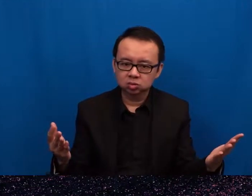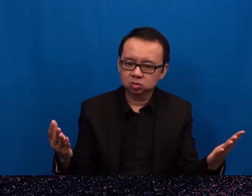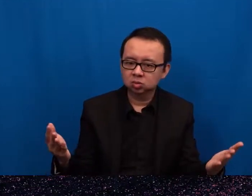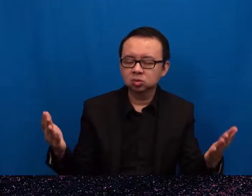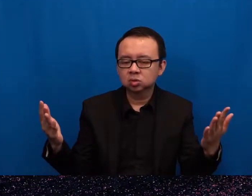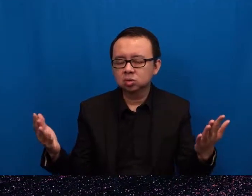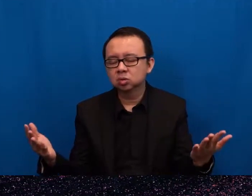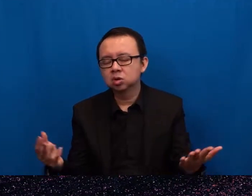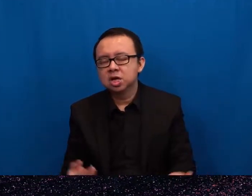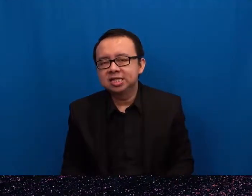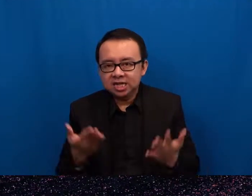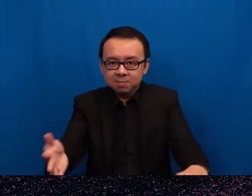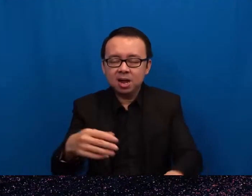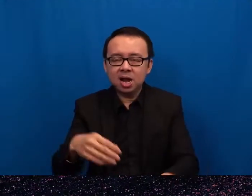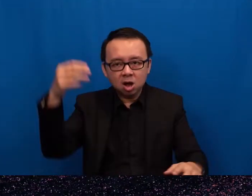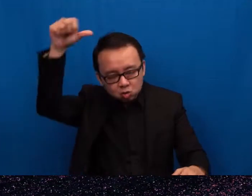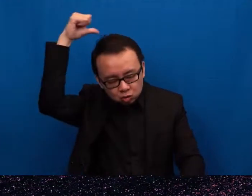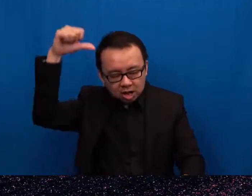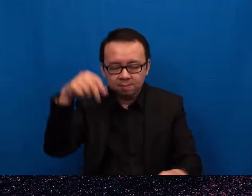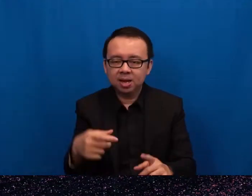Spirit. Kiramaramatagamayas shanana.